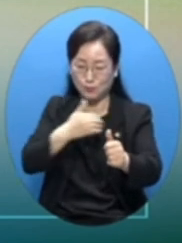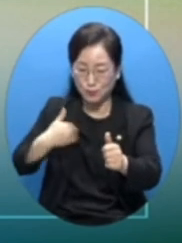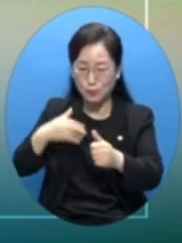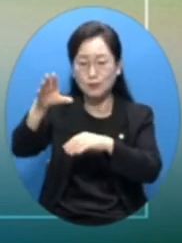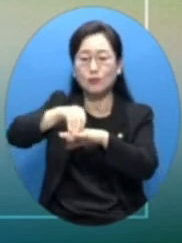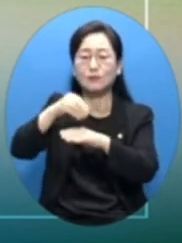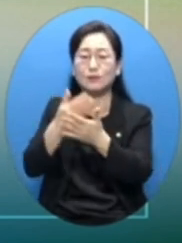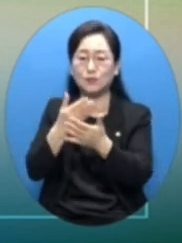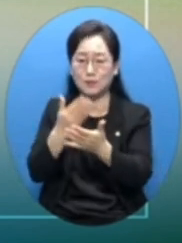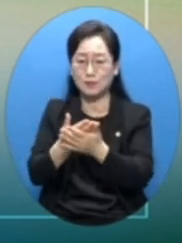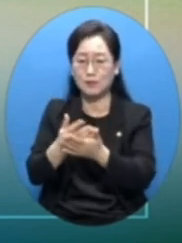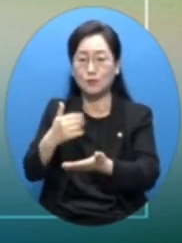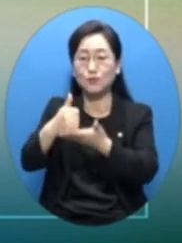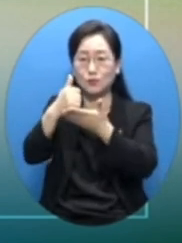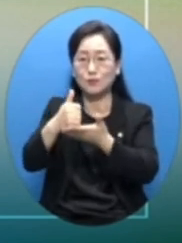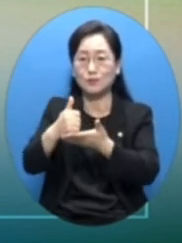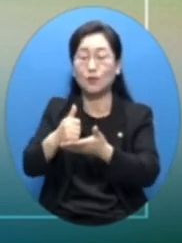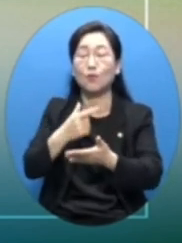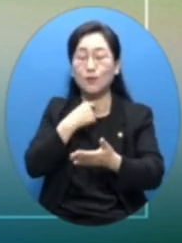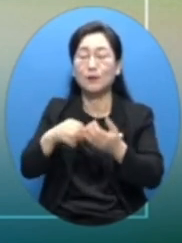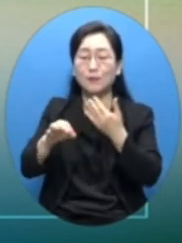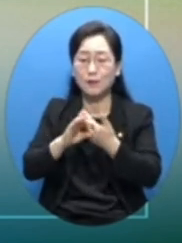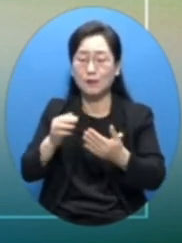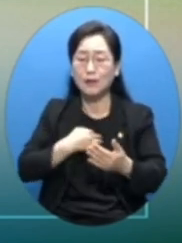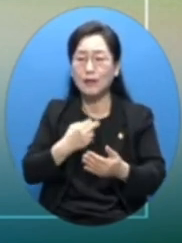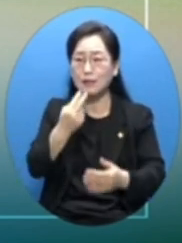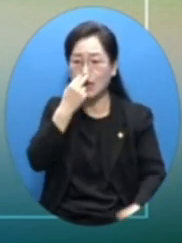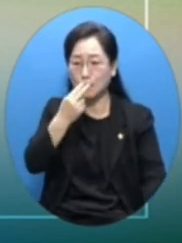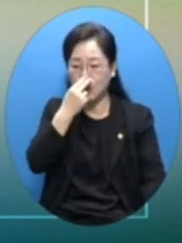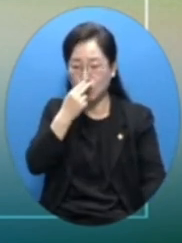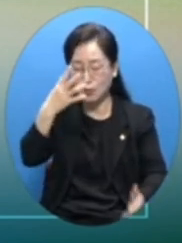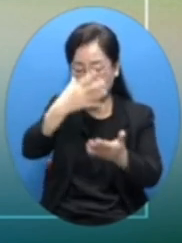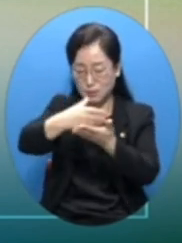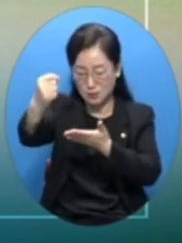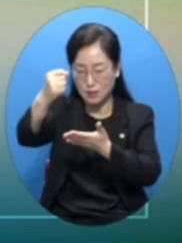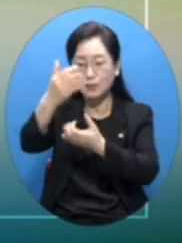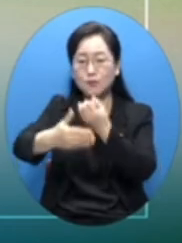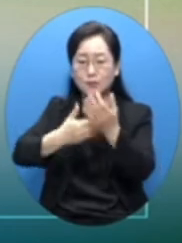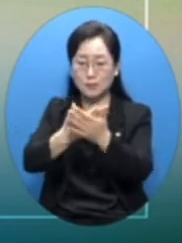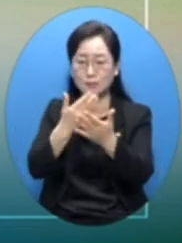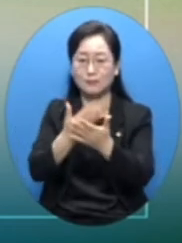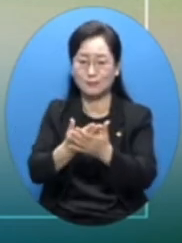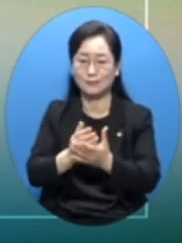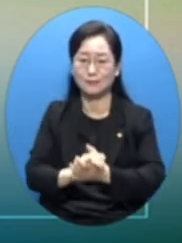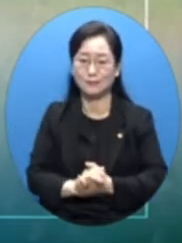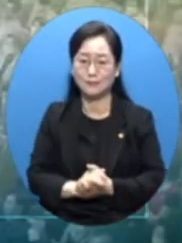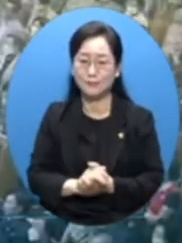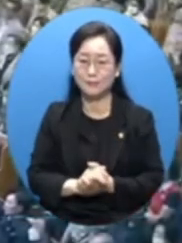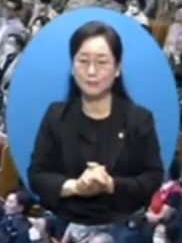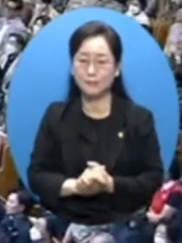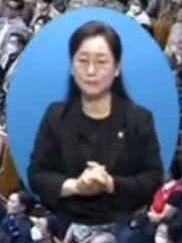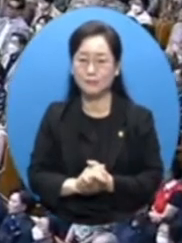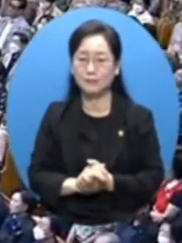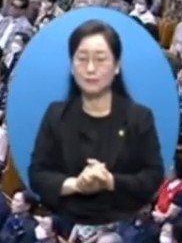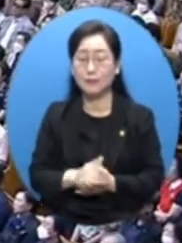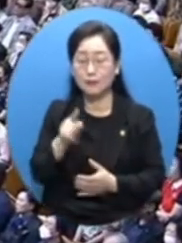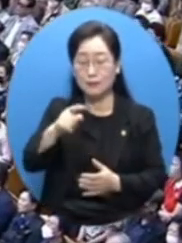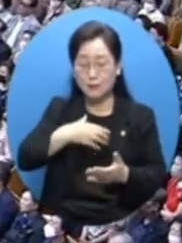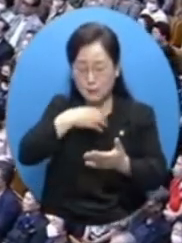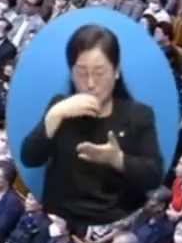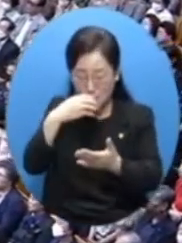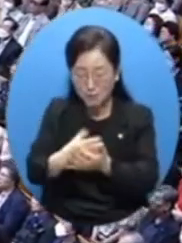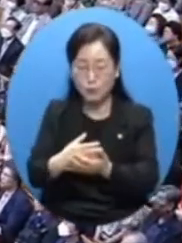적셔주소서. 주님의 뜻이라면 제 생명을 취하소서. 이